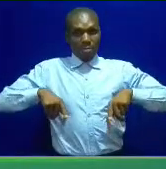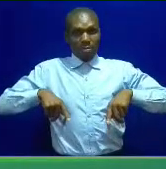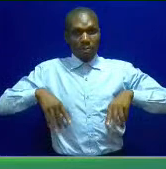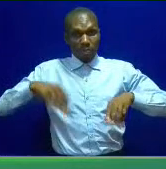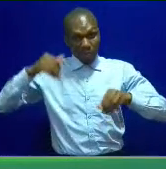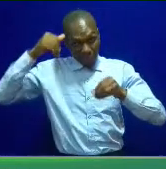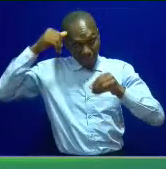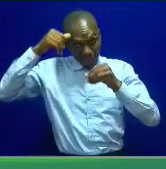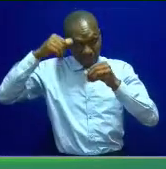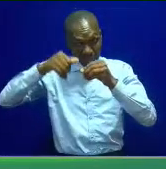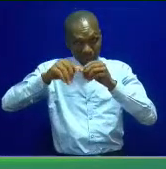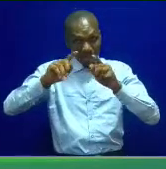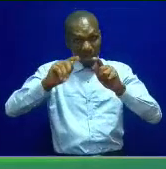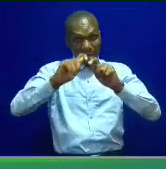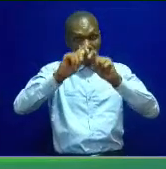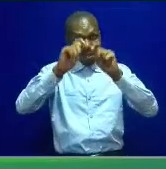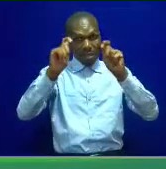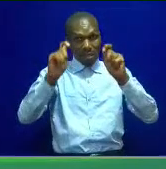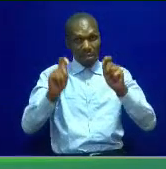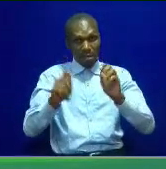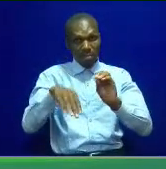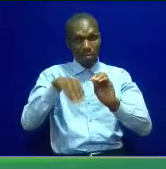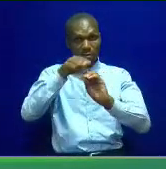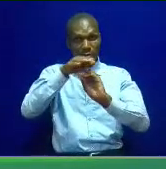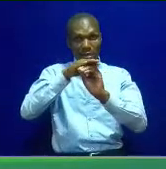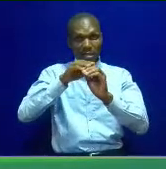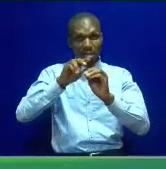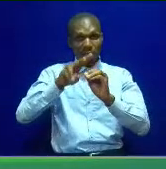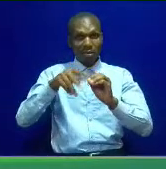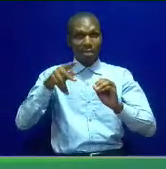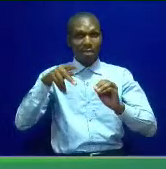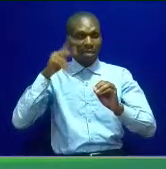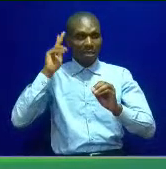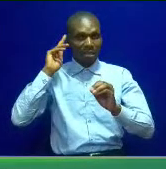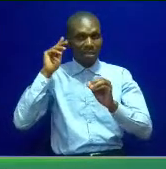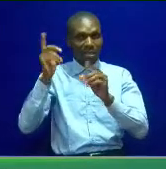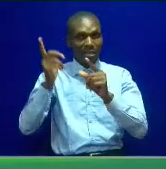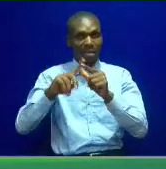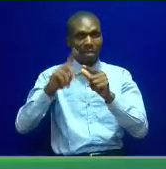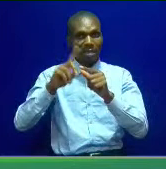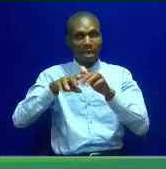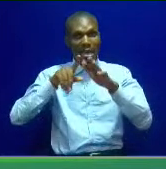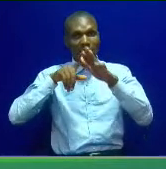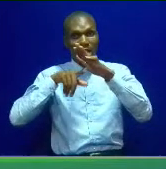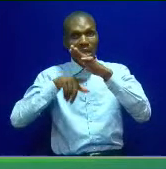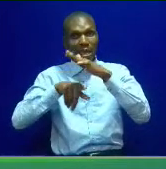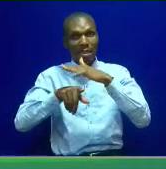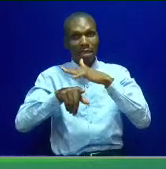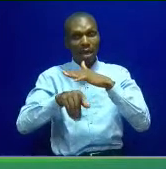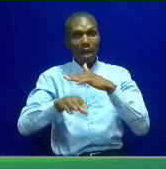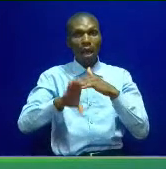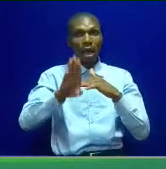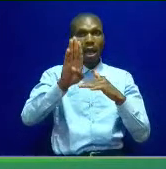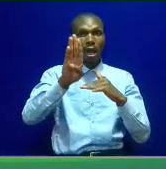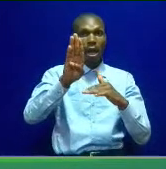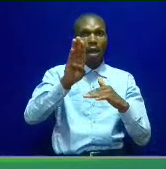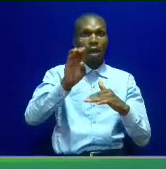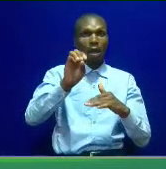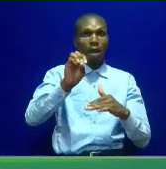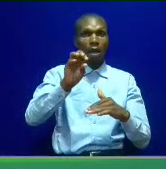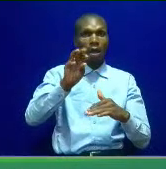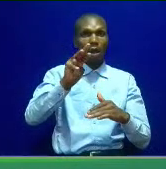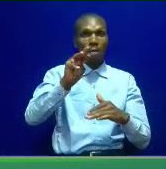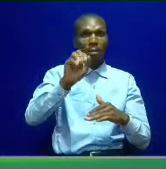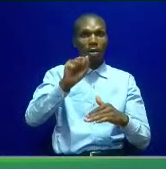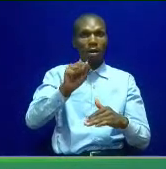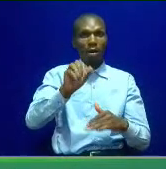timu yo ya Ndizi TV koruga bwa somo chibusongo niko bakwende mase ya mwika bunge ya bumachoge burabu asensemo